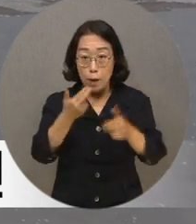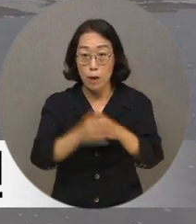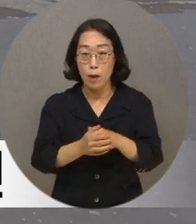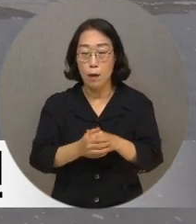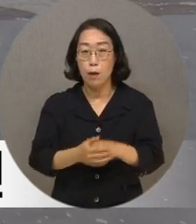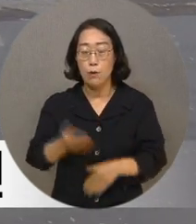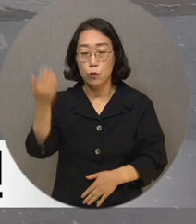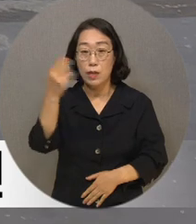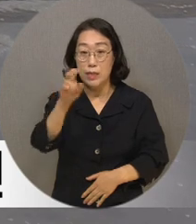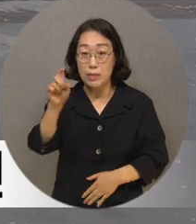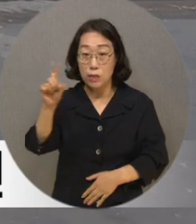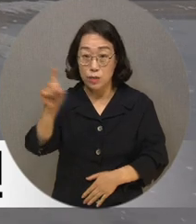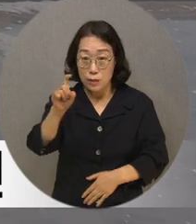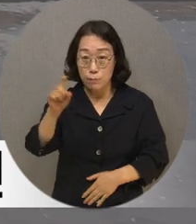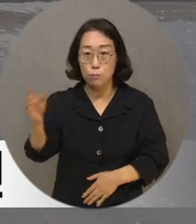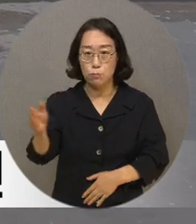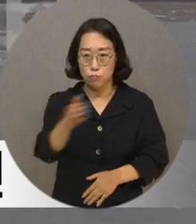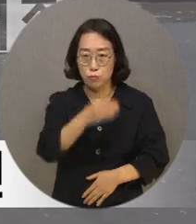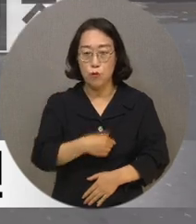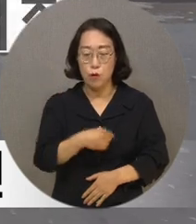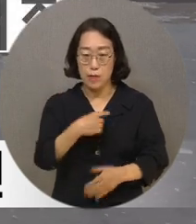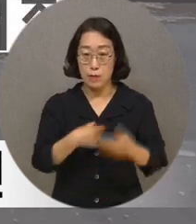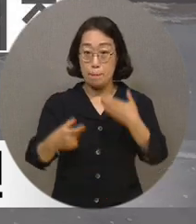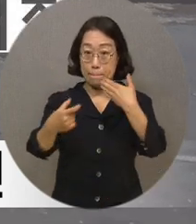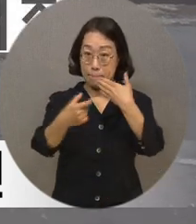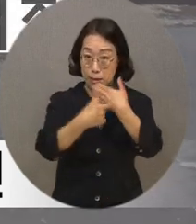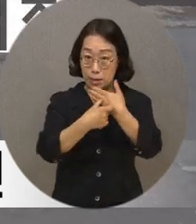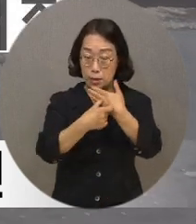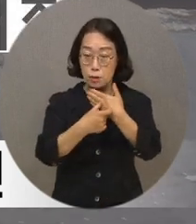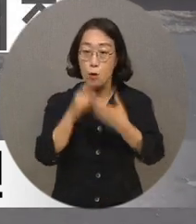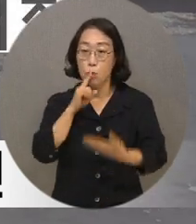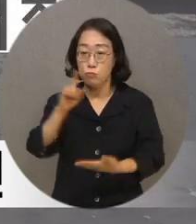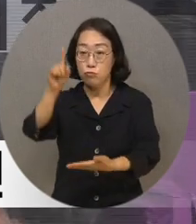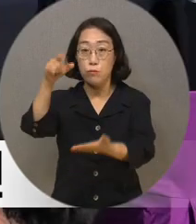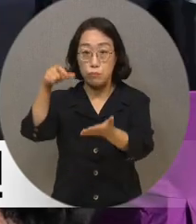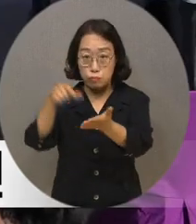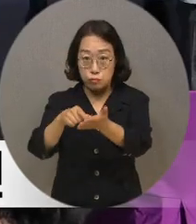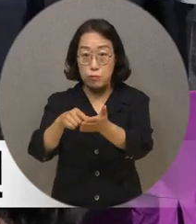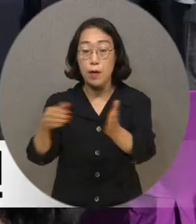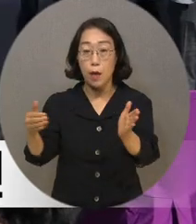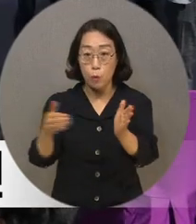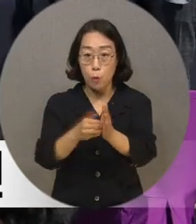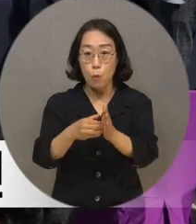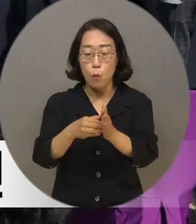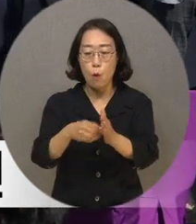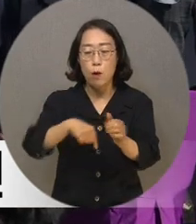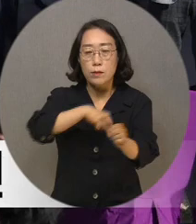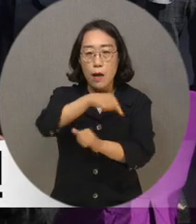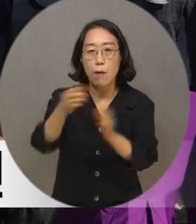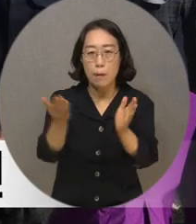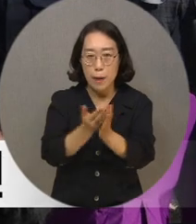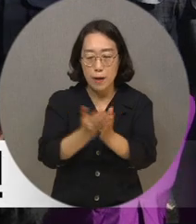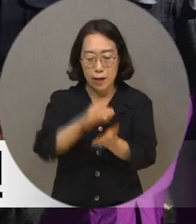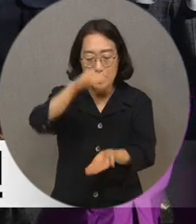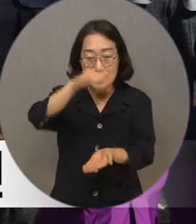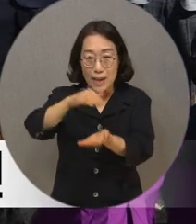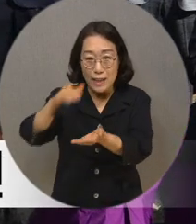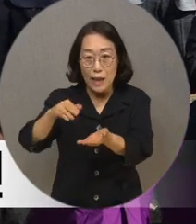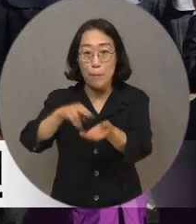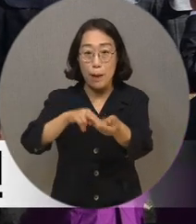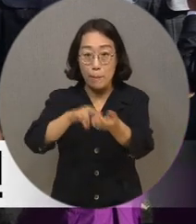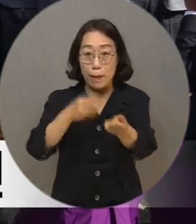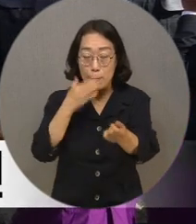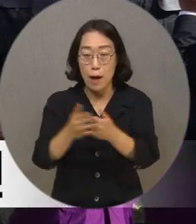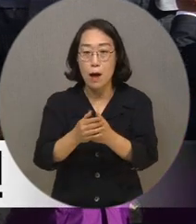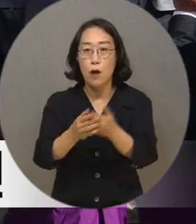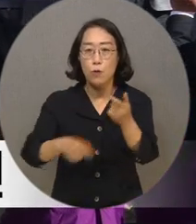천일염 지리적 표시 단체 표장권을 특허청에 등록해 사용하고 있으며 소비 변화에 맞춘 포장 단위 축소 등 브랜드